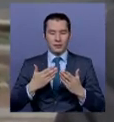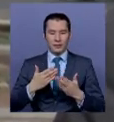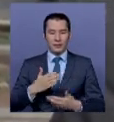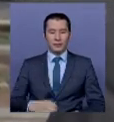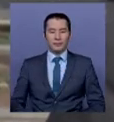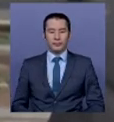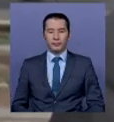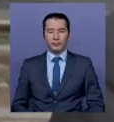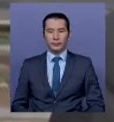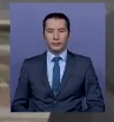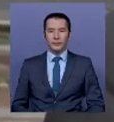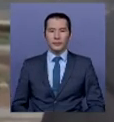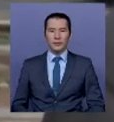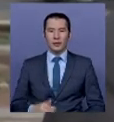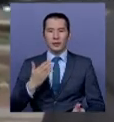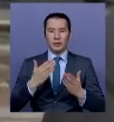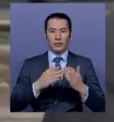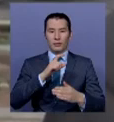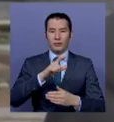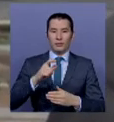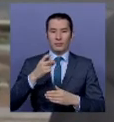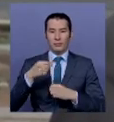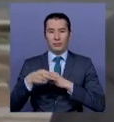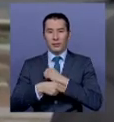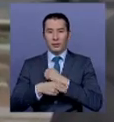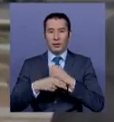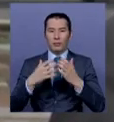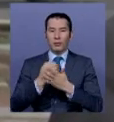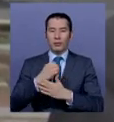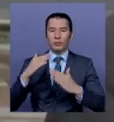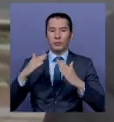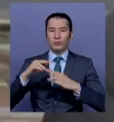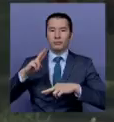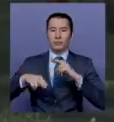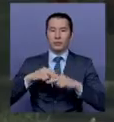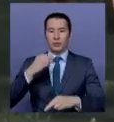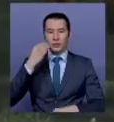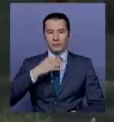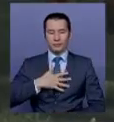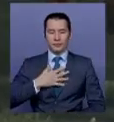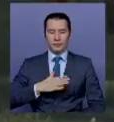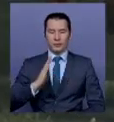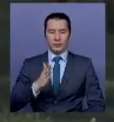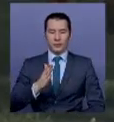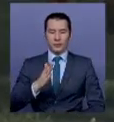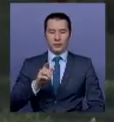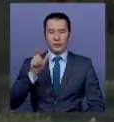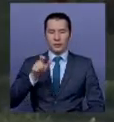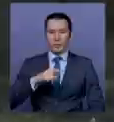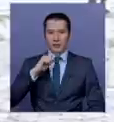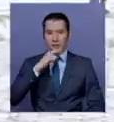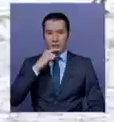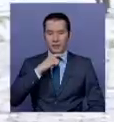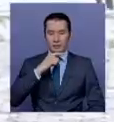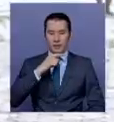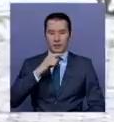бір 5-10%-дық откат болатын болса, бұл үйлерге ертең халықтың көңілі толмауы да мүмкін. Экономист маман отбасыдағы жан басына